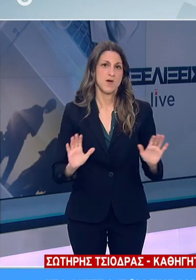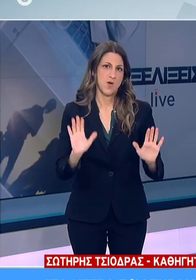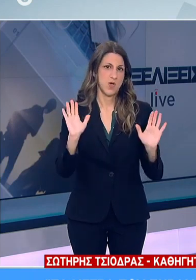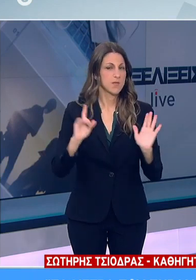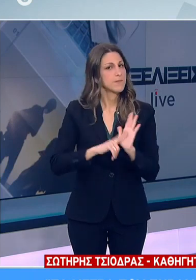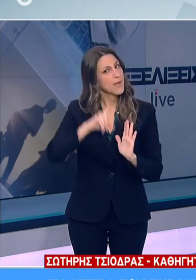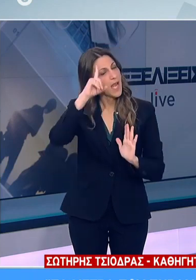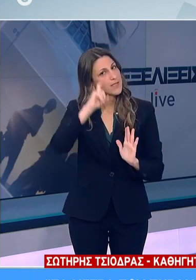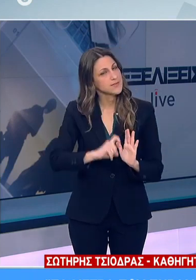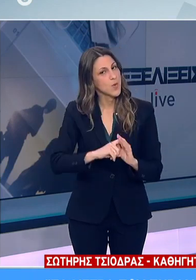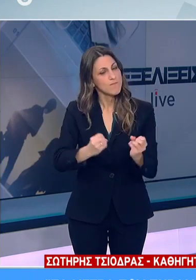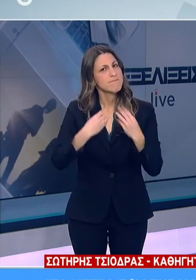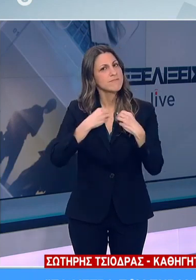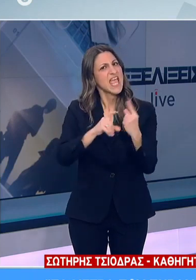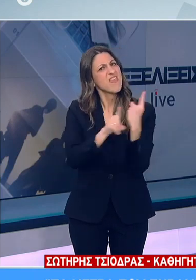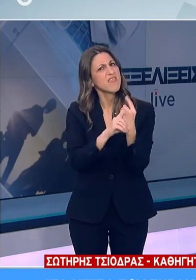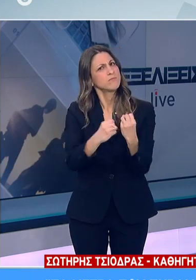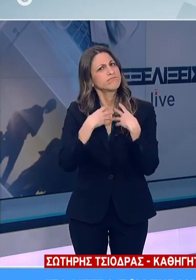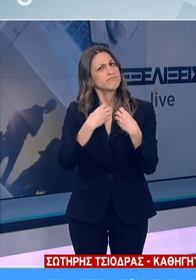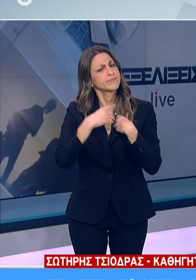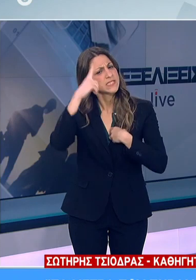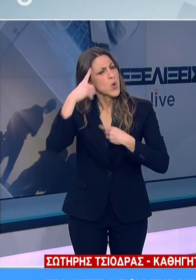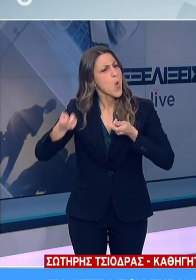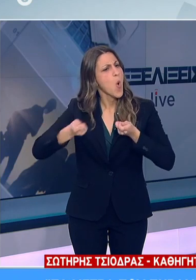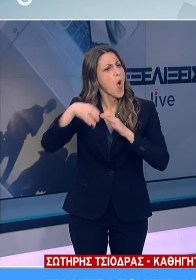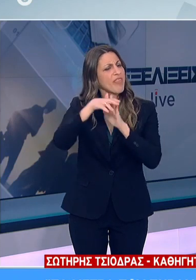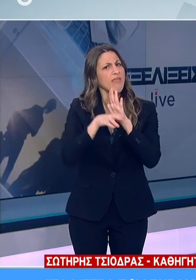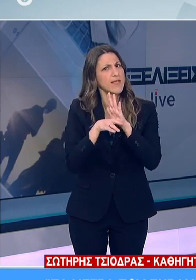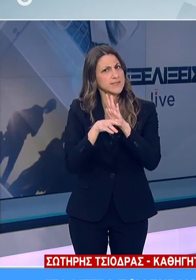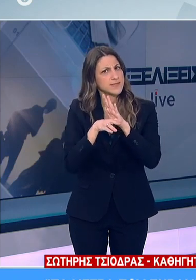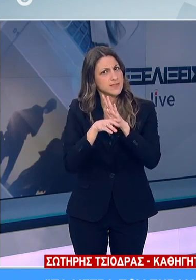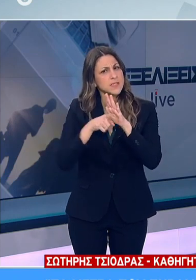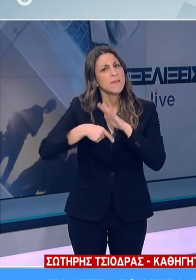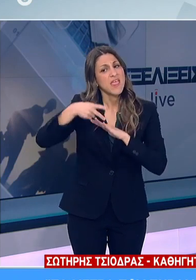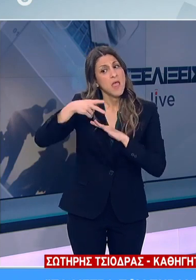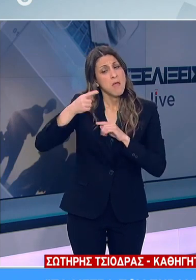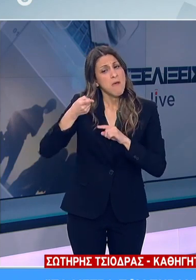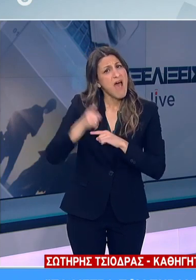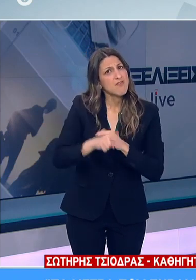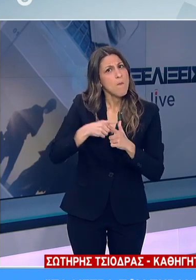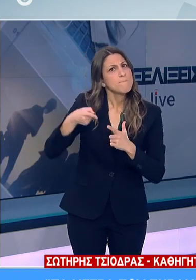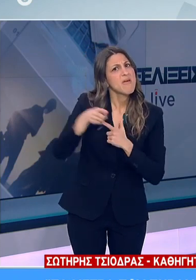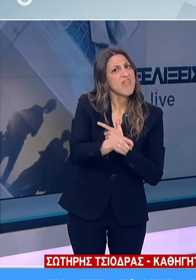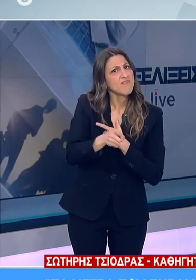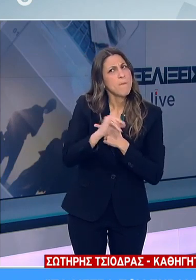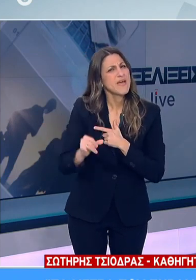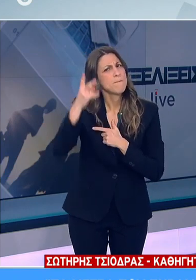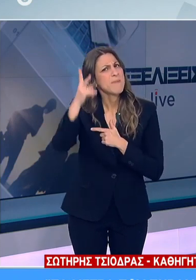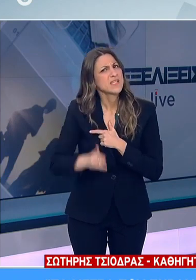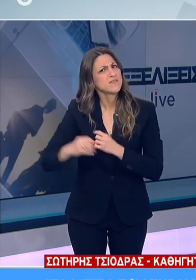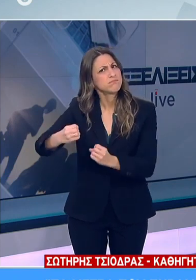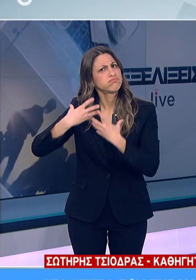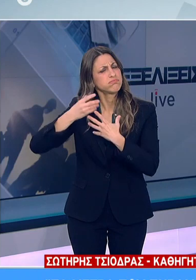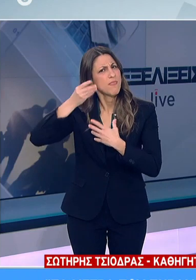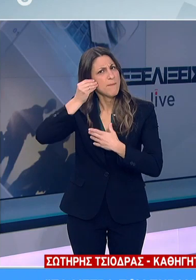από ειδική εκπαίδευση. Θα ακολουθήσουν ειδικές οδηγίες τις επόμενες δύο μέρες. Επίσης, στην Επιτροπή συζητείται